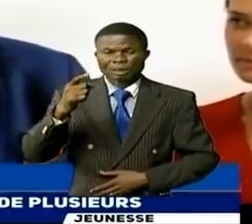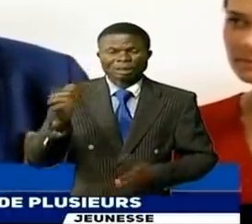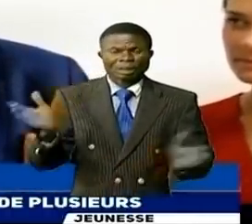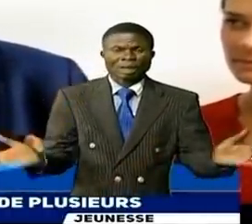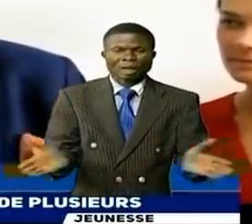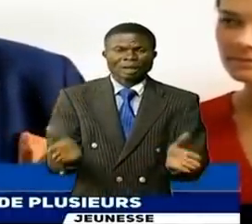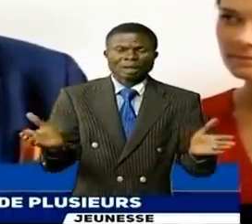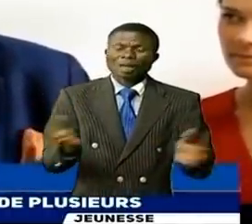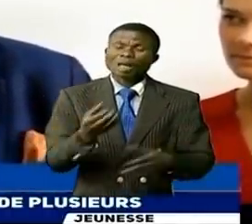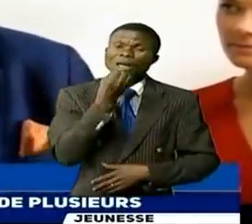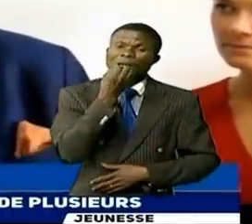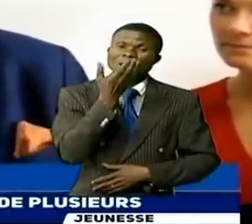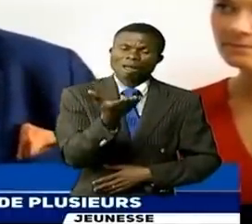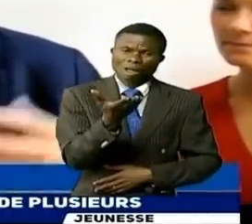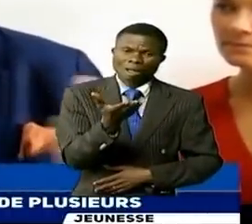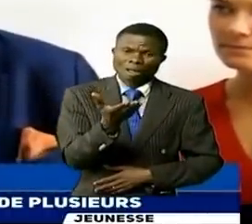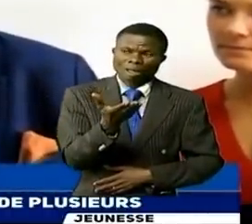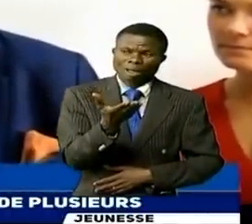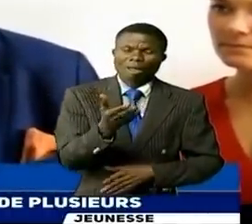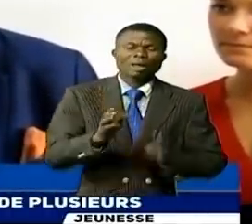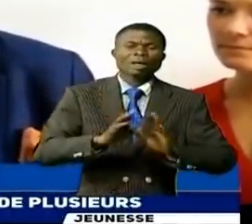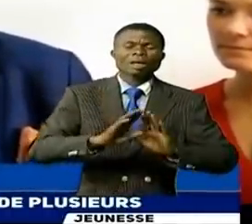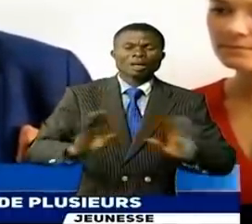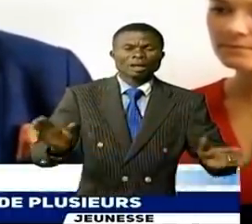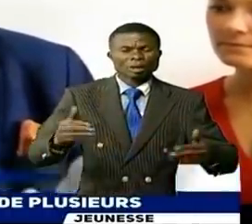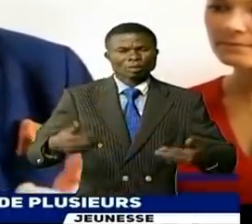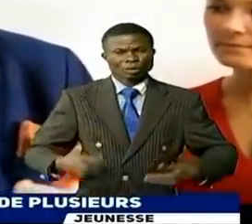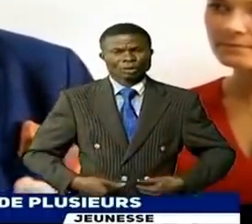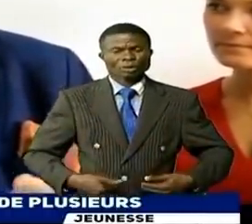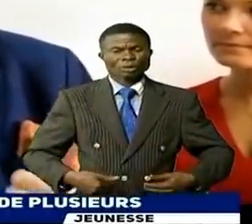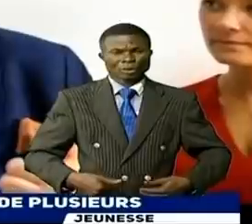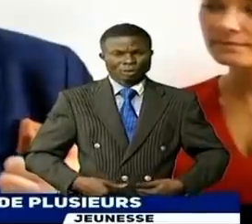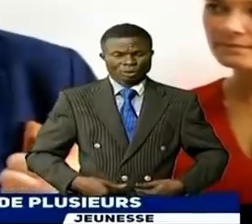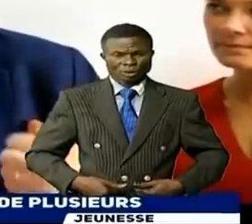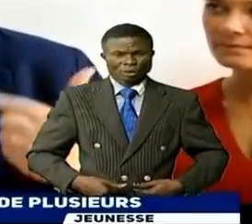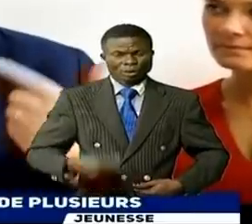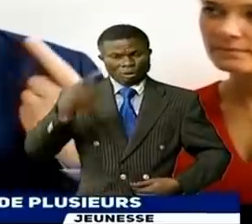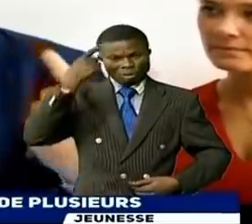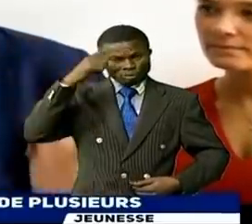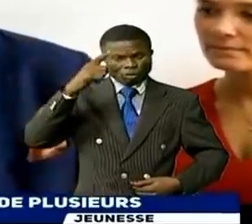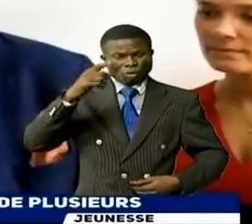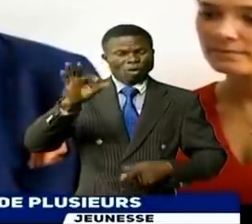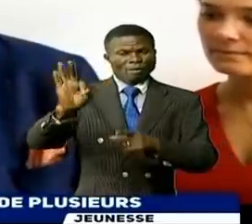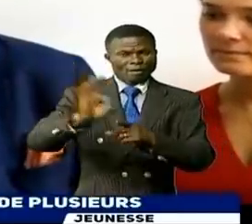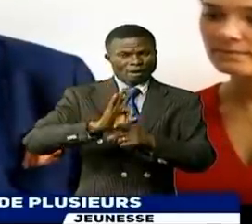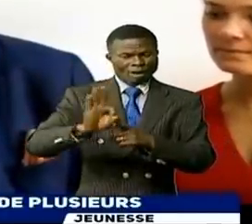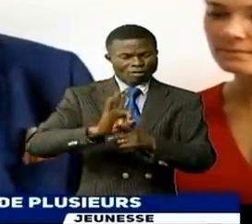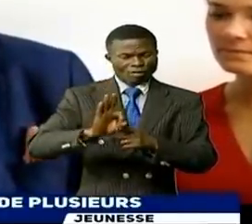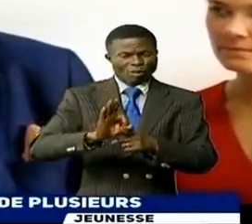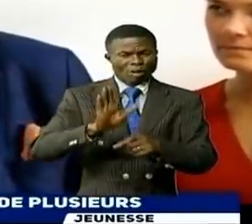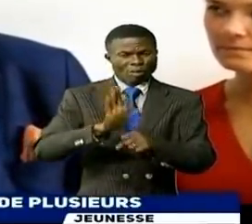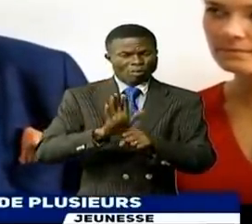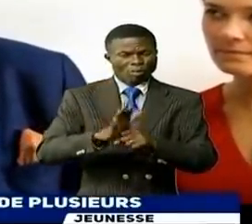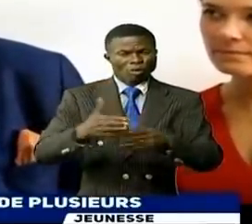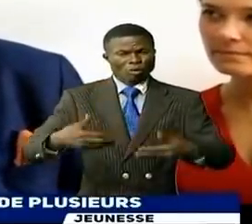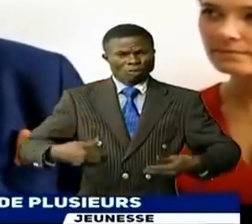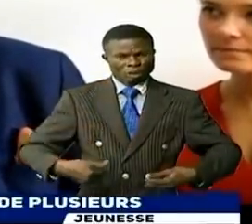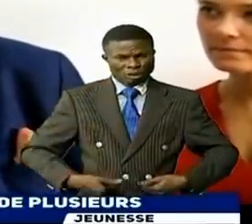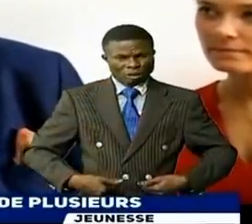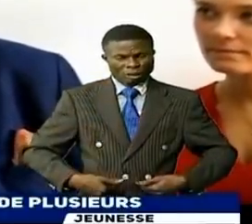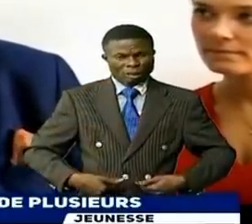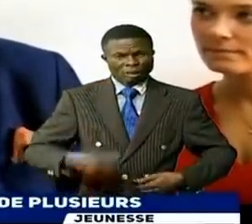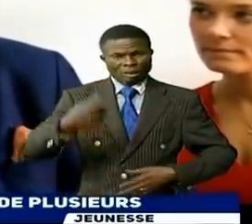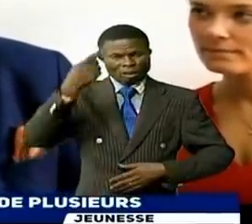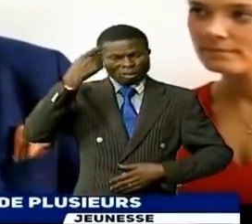renforcer par exemple les capacités des jeunes, sur la formation des jeunes, sur